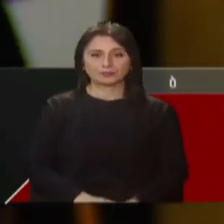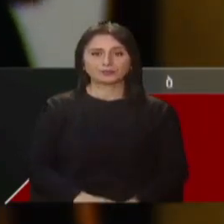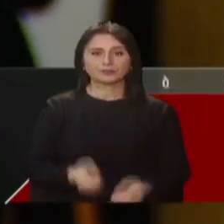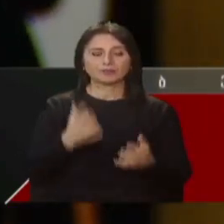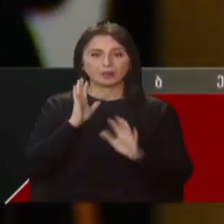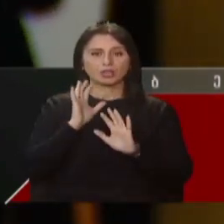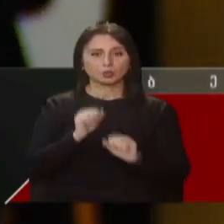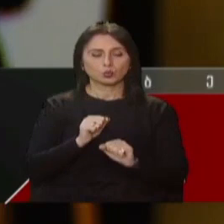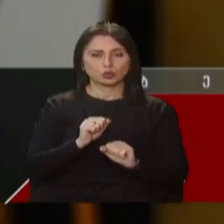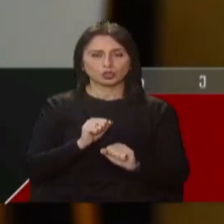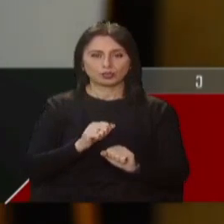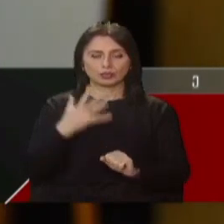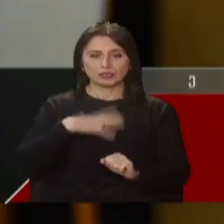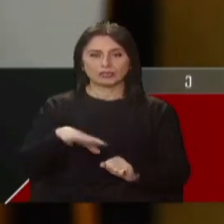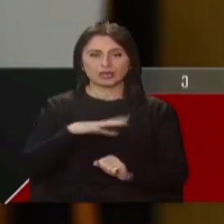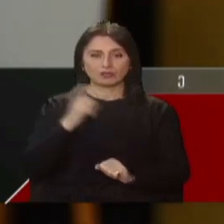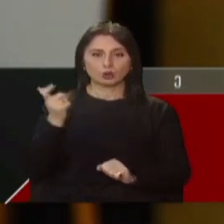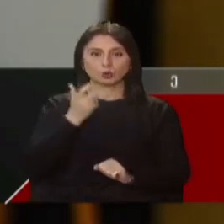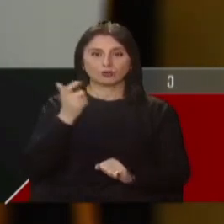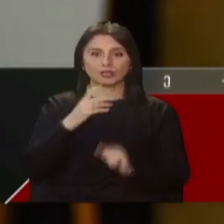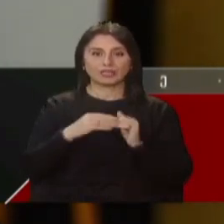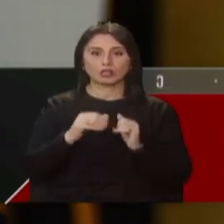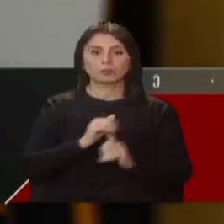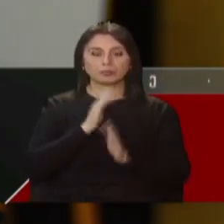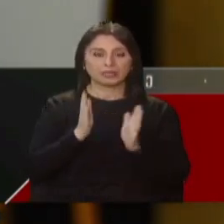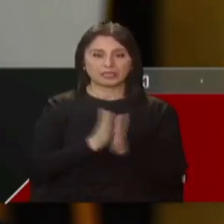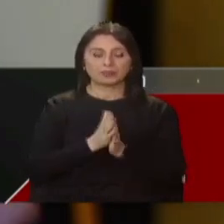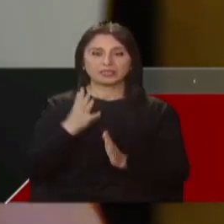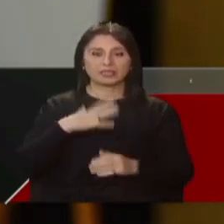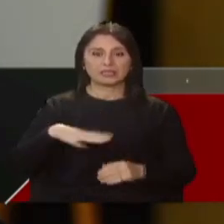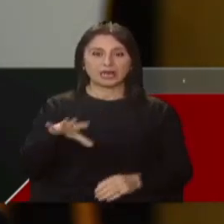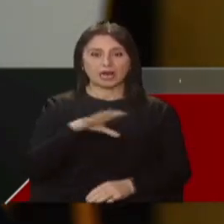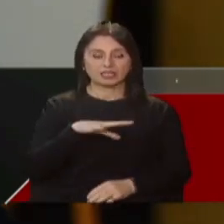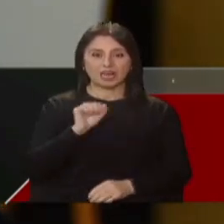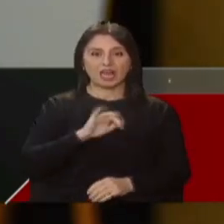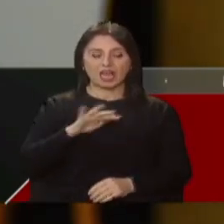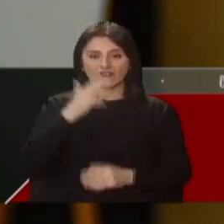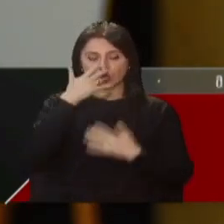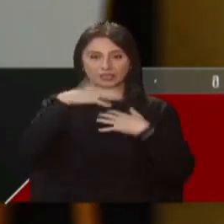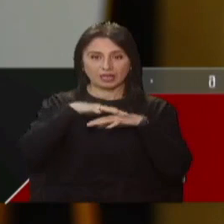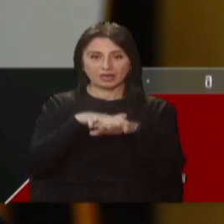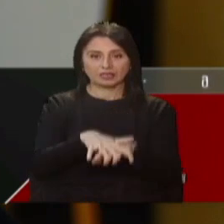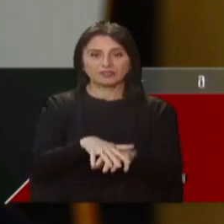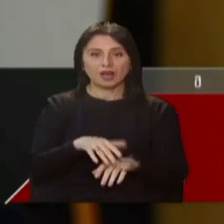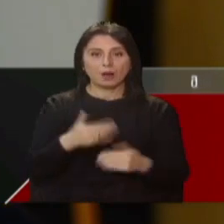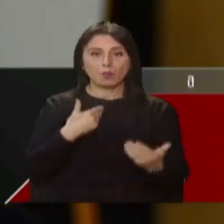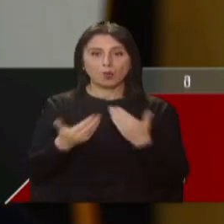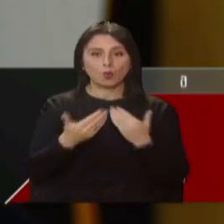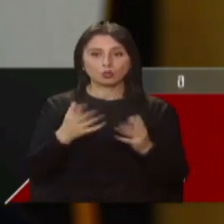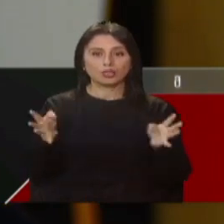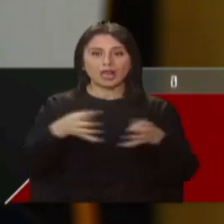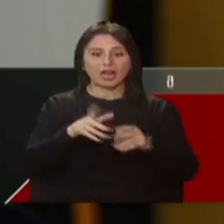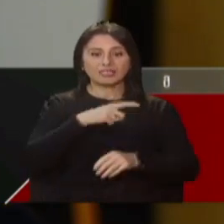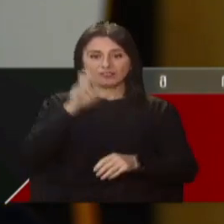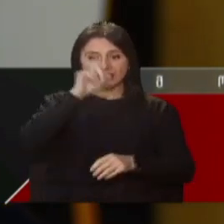მტკიცედ უჭერენ მხარს საქართველოს სუვერენიტეტს, ტერიტორიულ მთლიანობას, საქართველოს ევროატლანტიკურ ინტეგრაციას და მოუწოდებენ ალიანსის